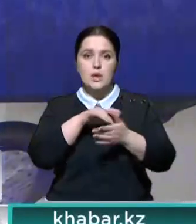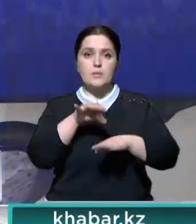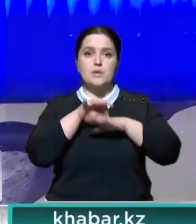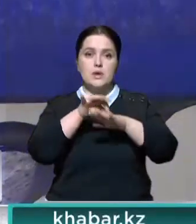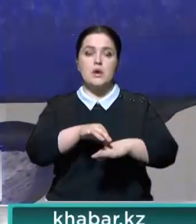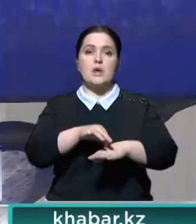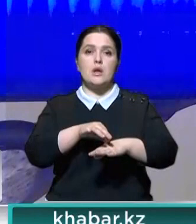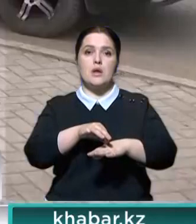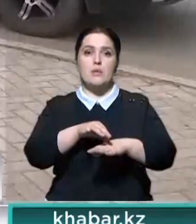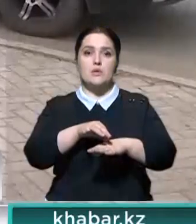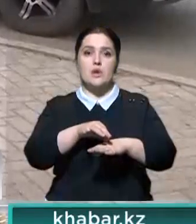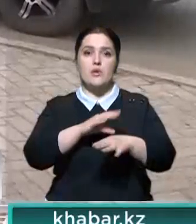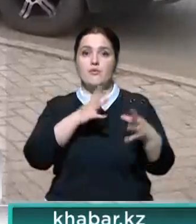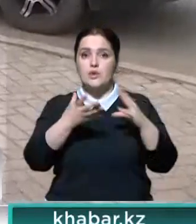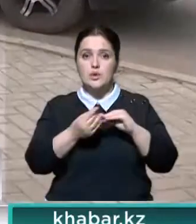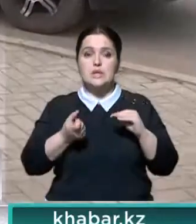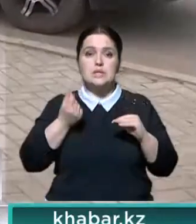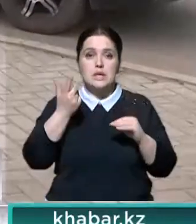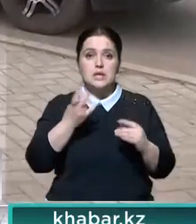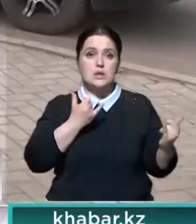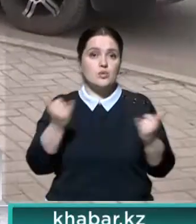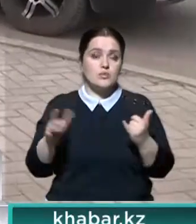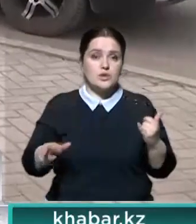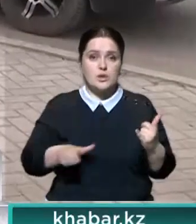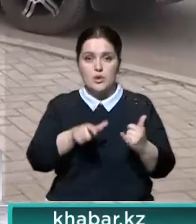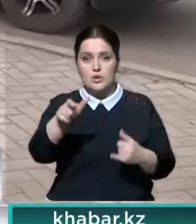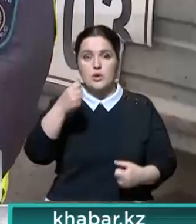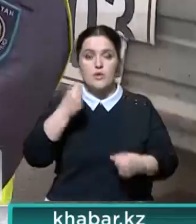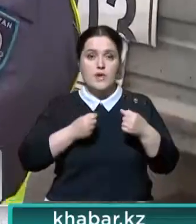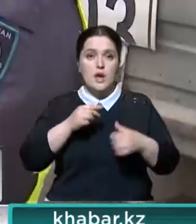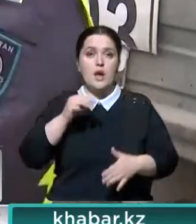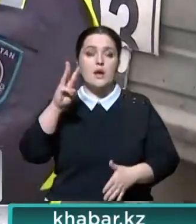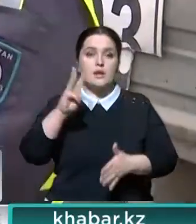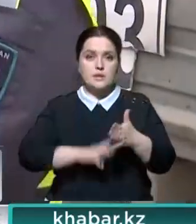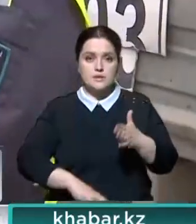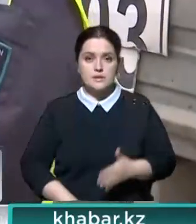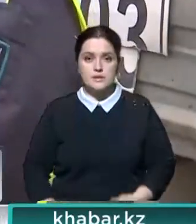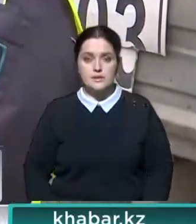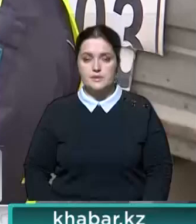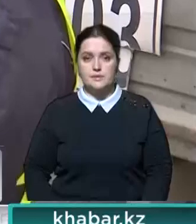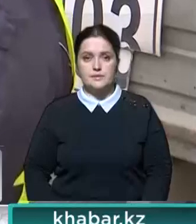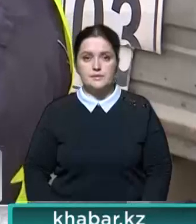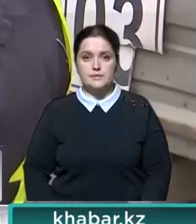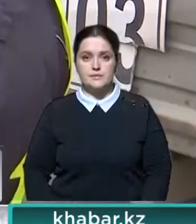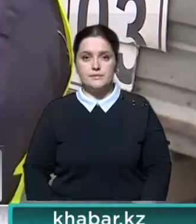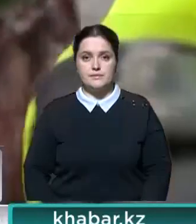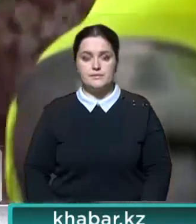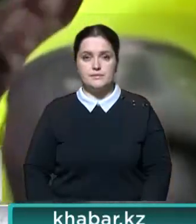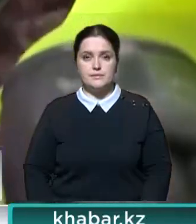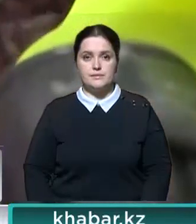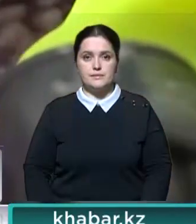в сопровождении полицейских машин. В итоге несколько не уступивших дорогу водителей оштрафованы.